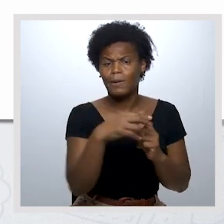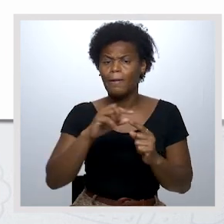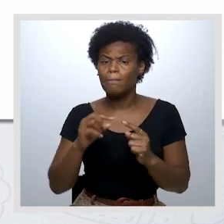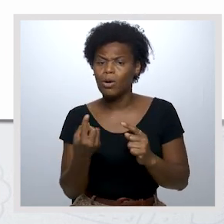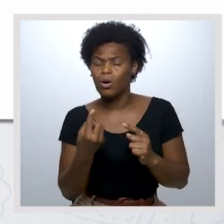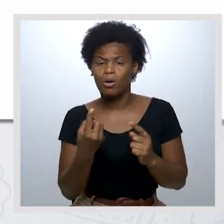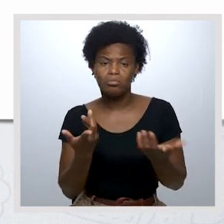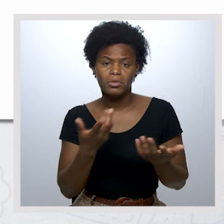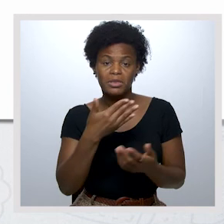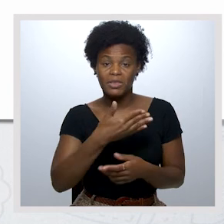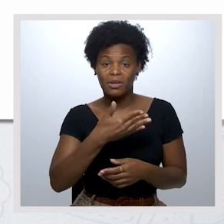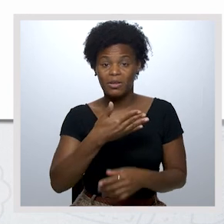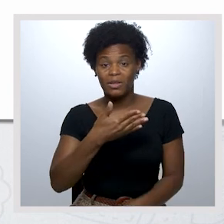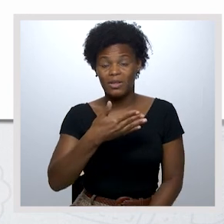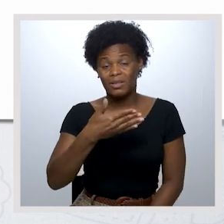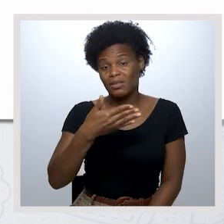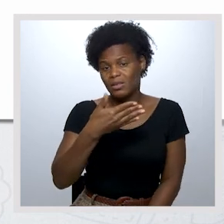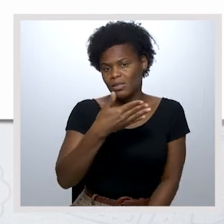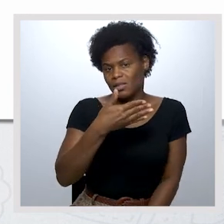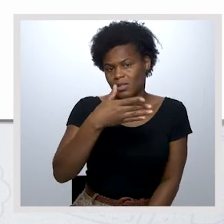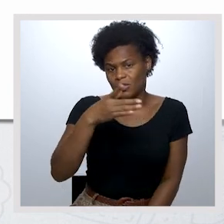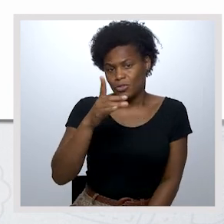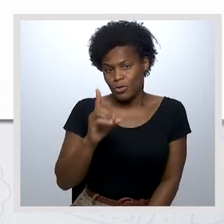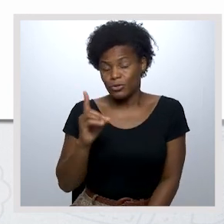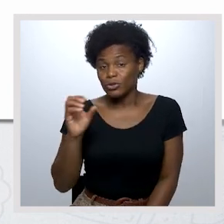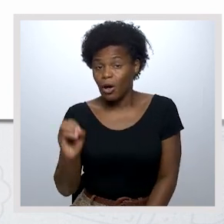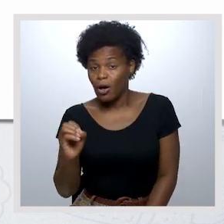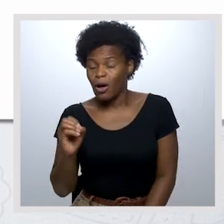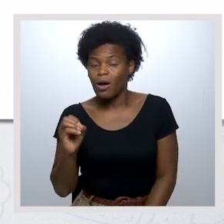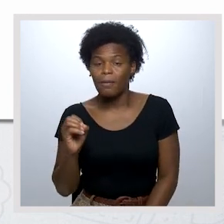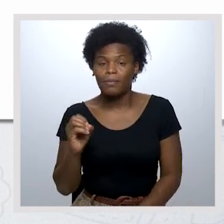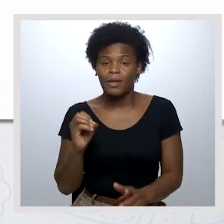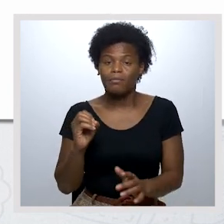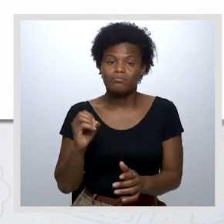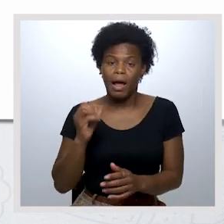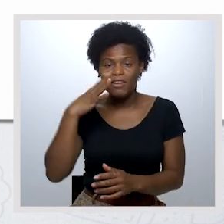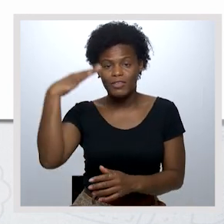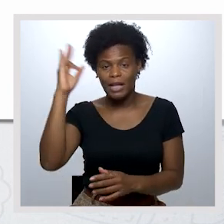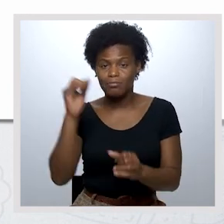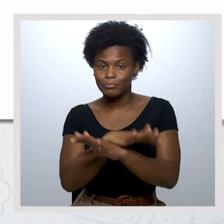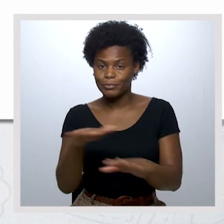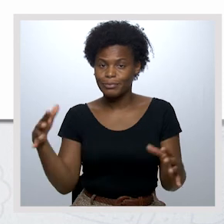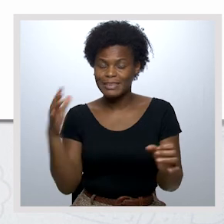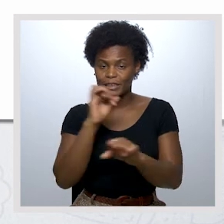le 160e anniversaire de l'abolition de l'esclavage.